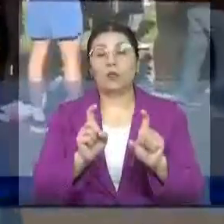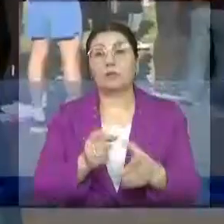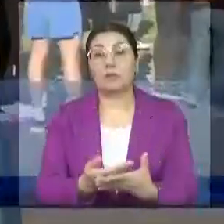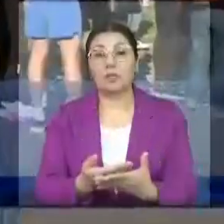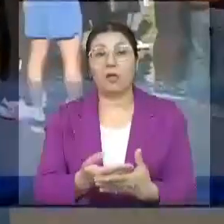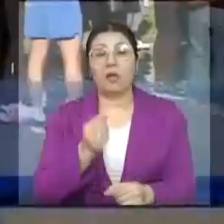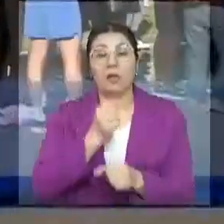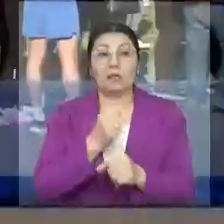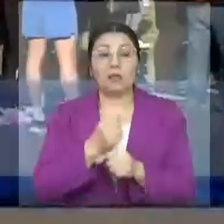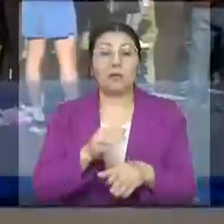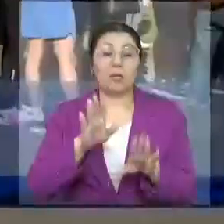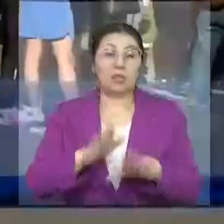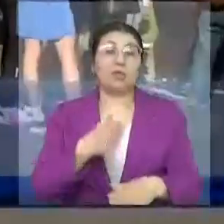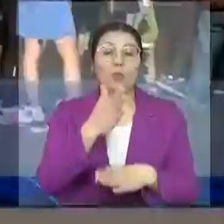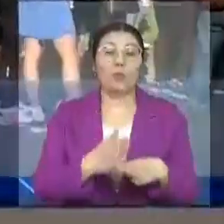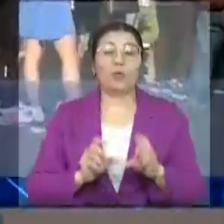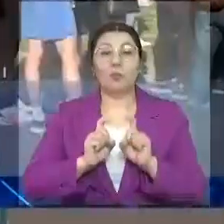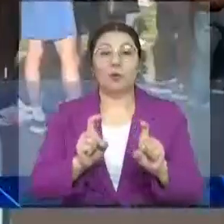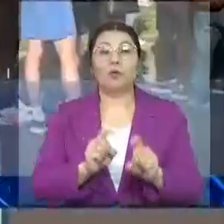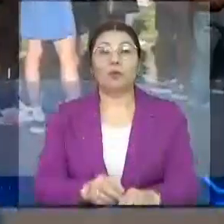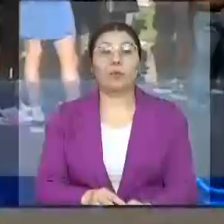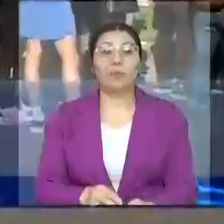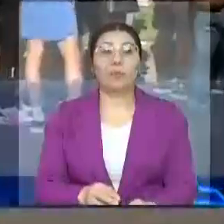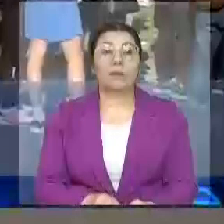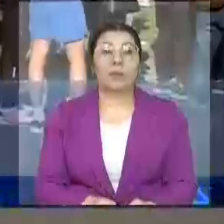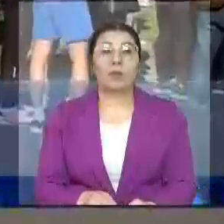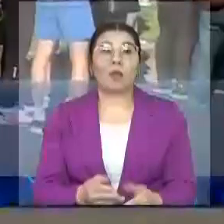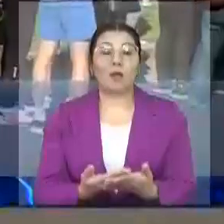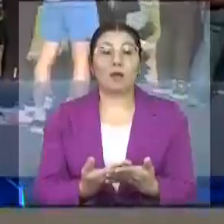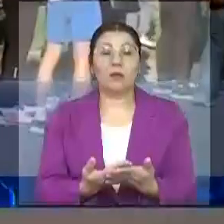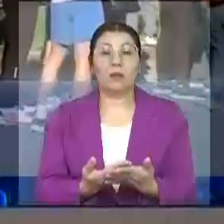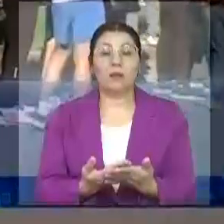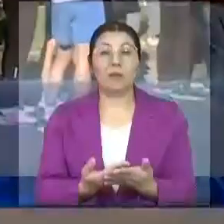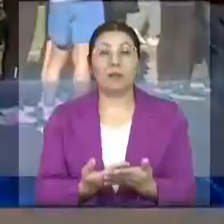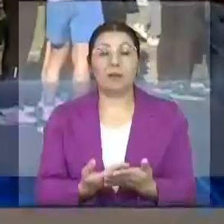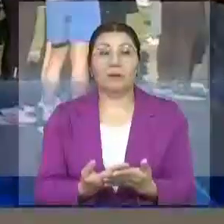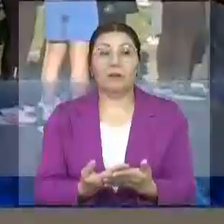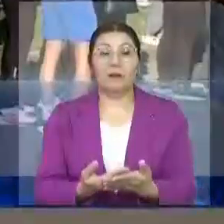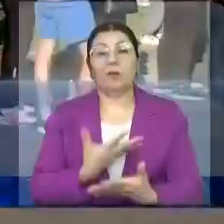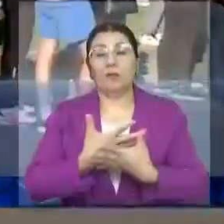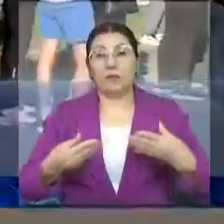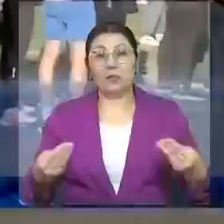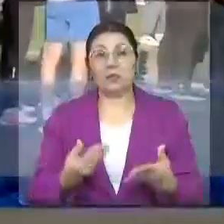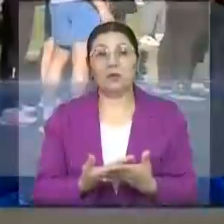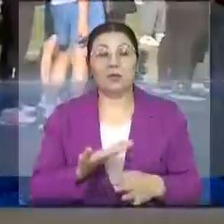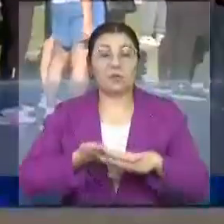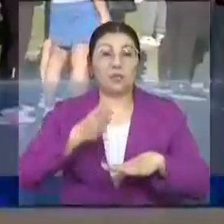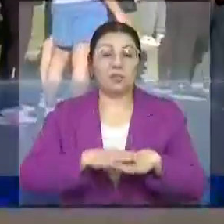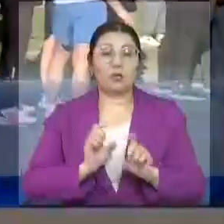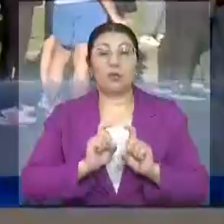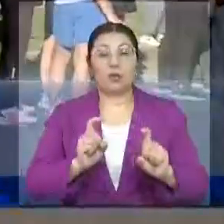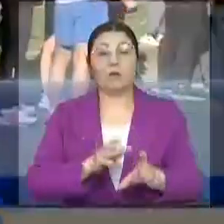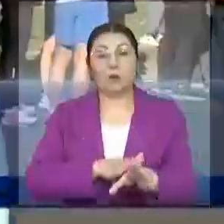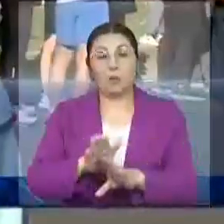делаем, оставляем полумарафоном, не делаем его полным, поскольку и в принципе весной на самом деле тяжело бежать полный